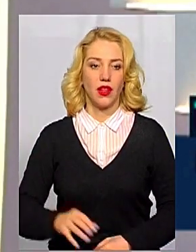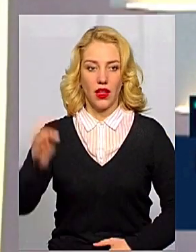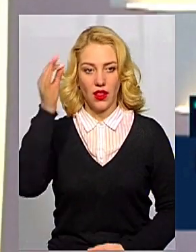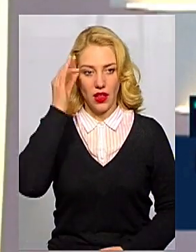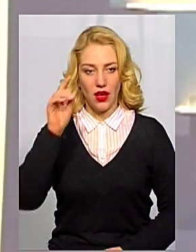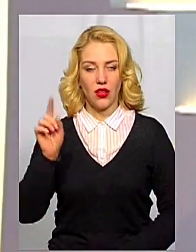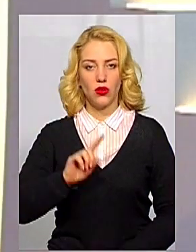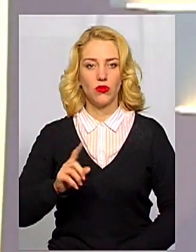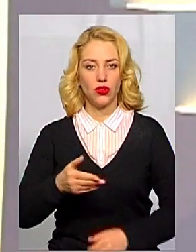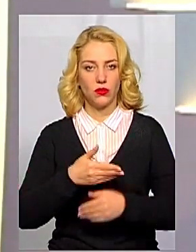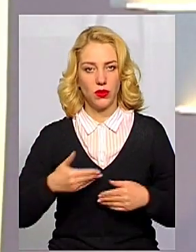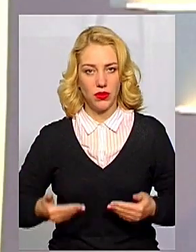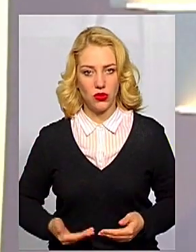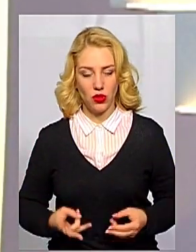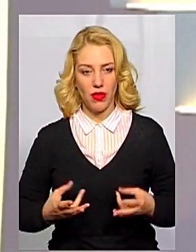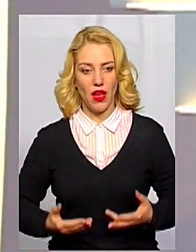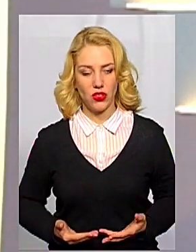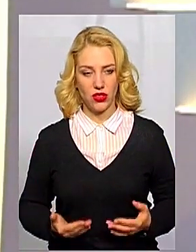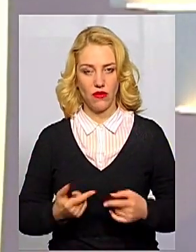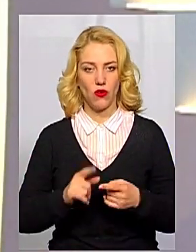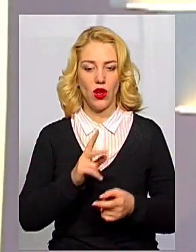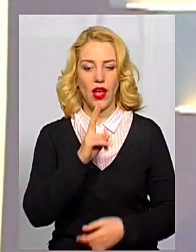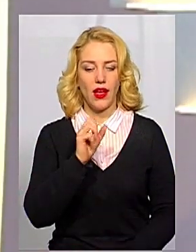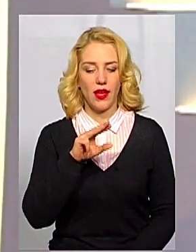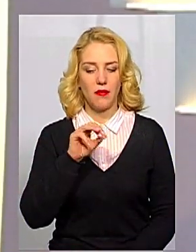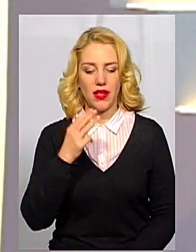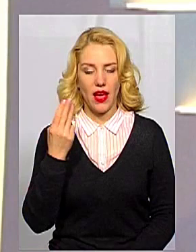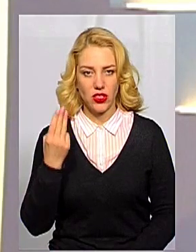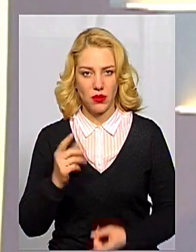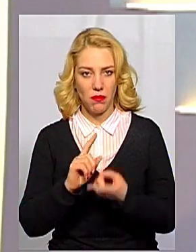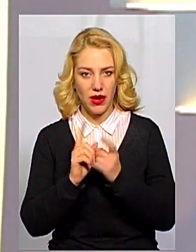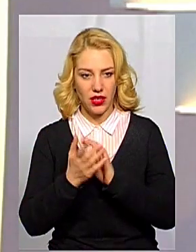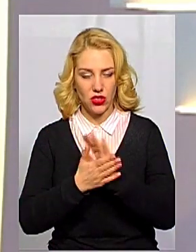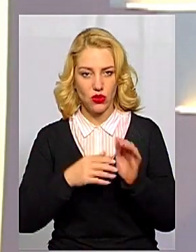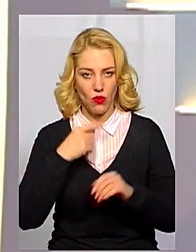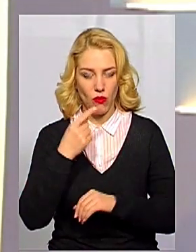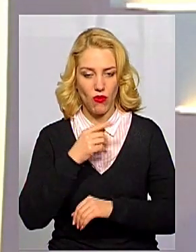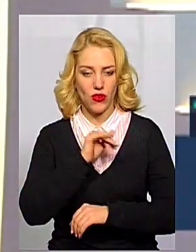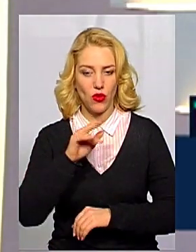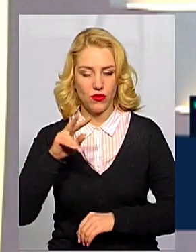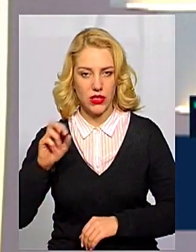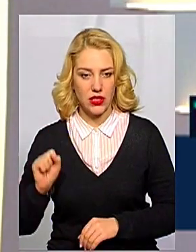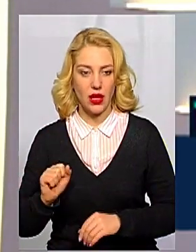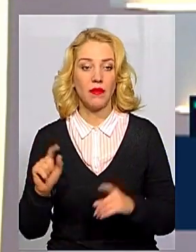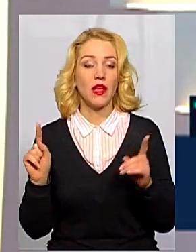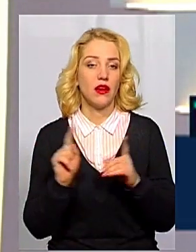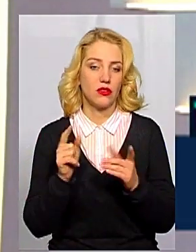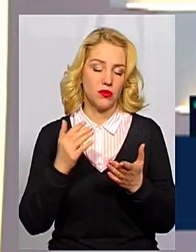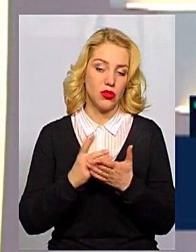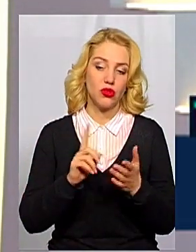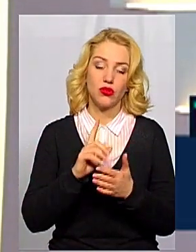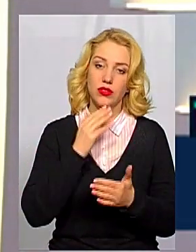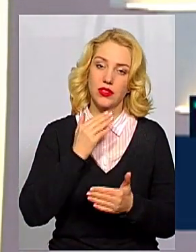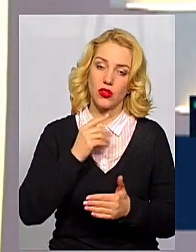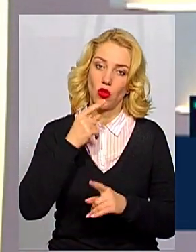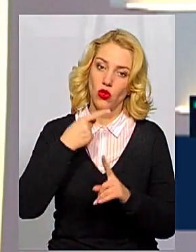Нагадую, ми працюємо наживо. Мене звати Олена Кеміняш. На жестову мову перекладає Оксана Фіновська. Якщо маєте що додати або